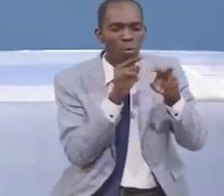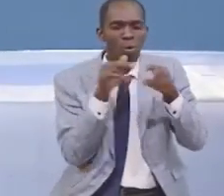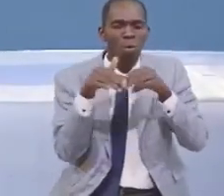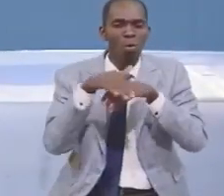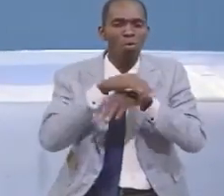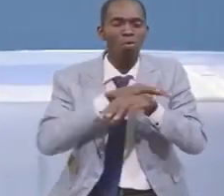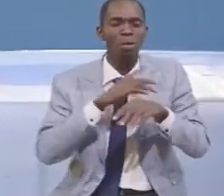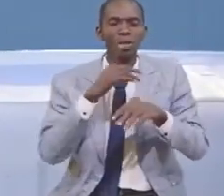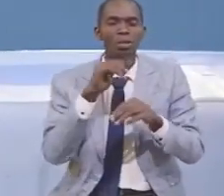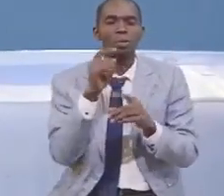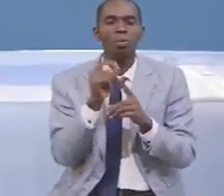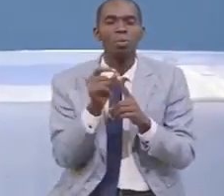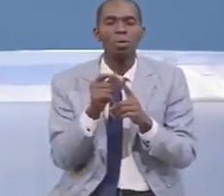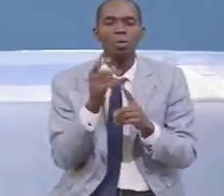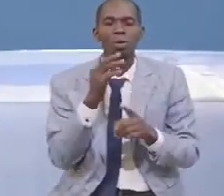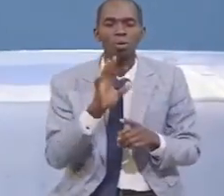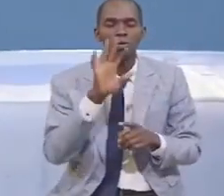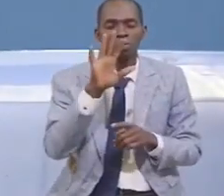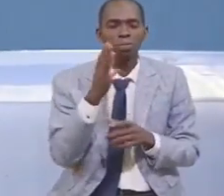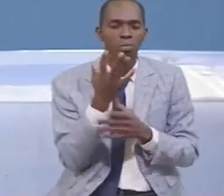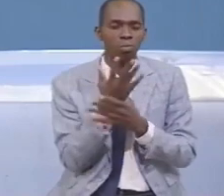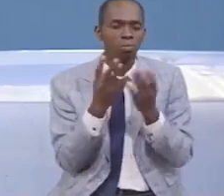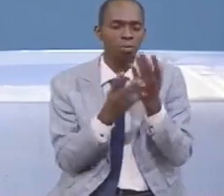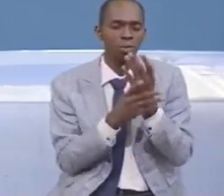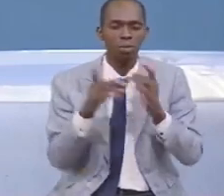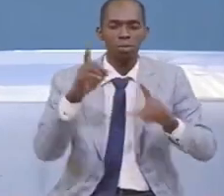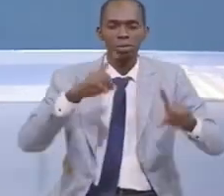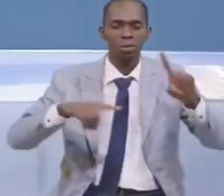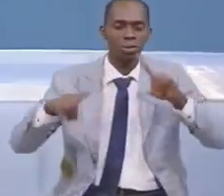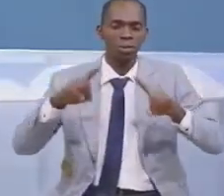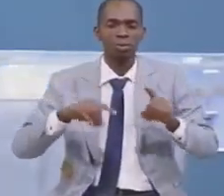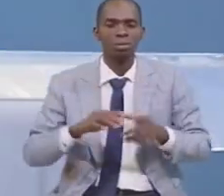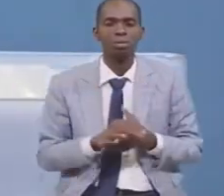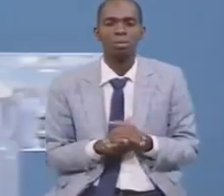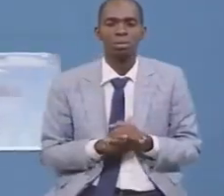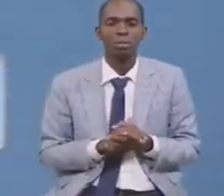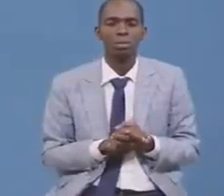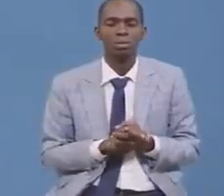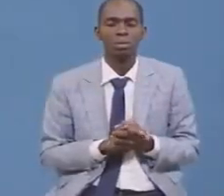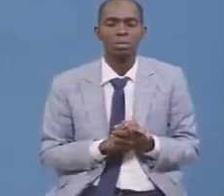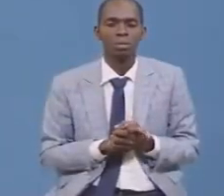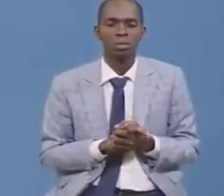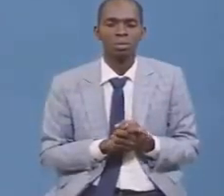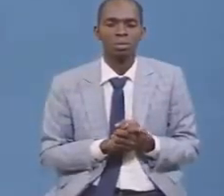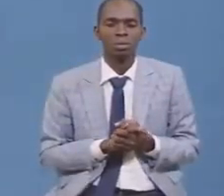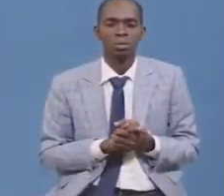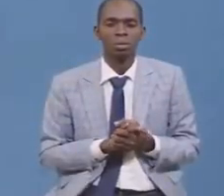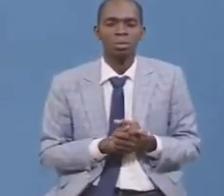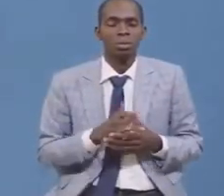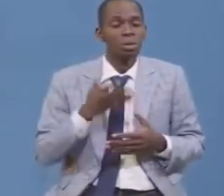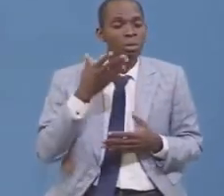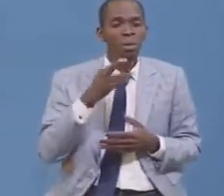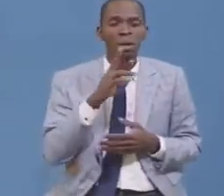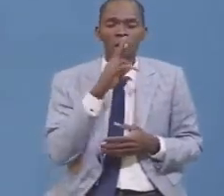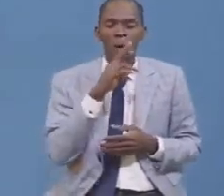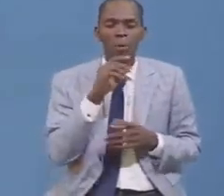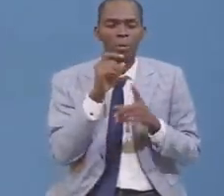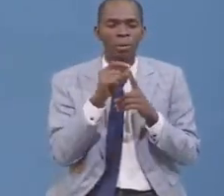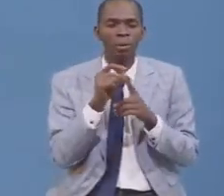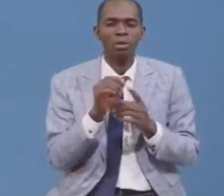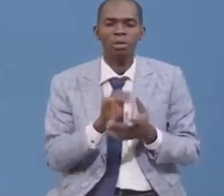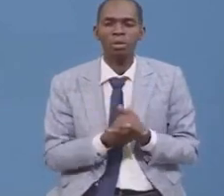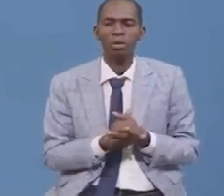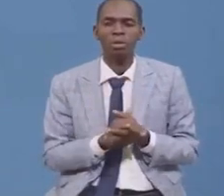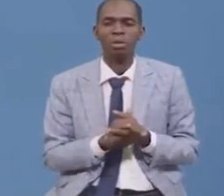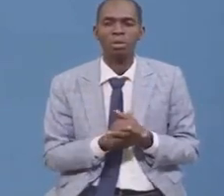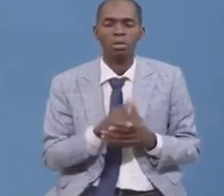of your mouth. ఇక్కడ ఉన్న మాట ఏమిటంటే మీ నోటి మాటలను గమనించుకోవాలి. There are words. పదాలు మాటలు.